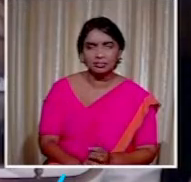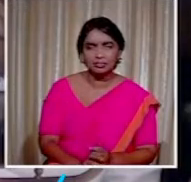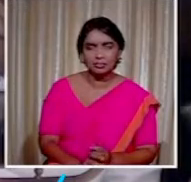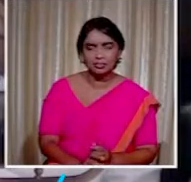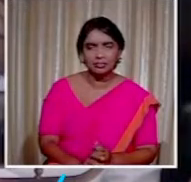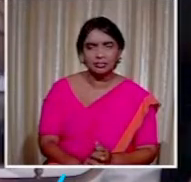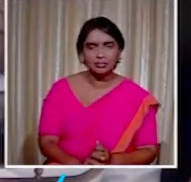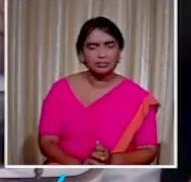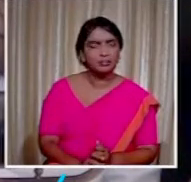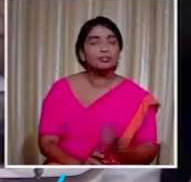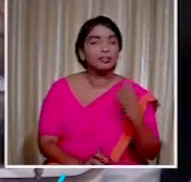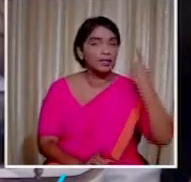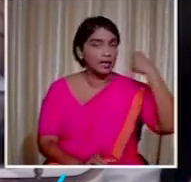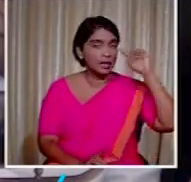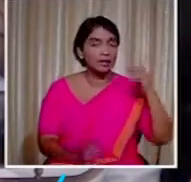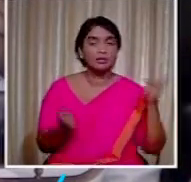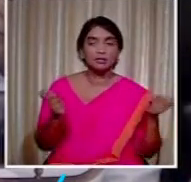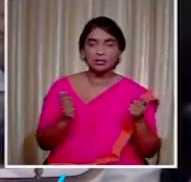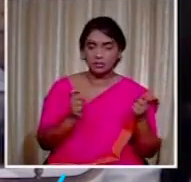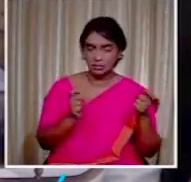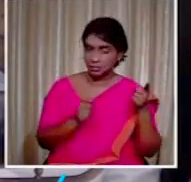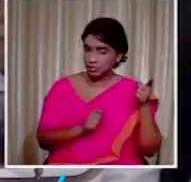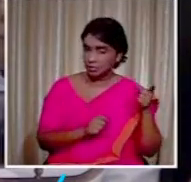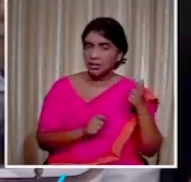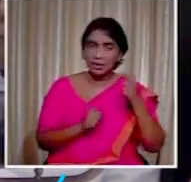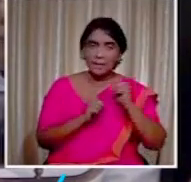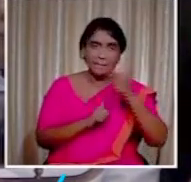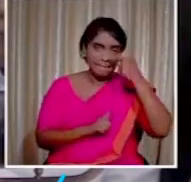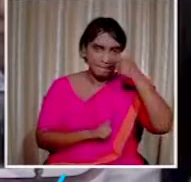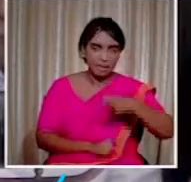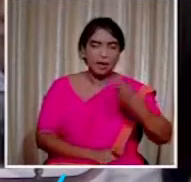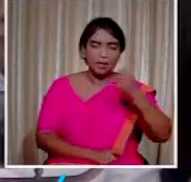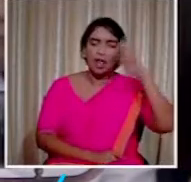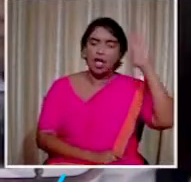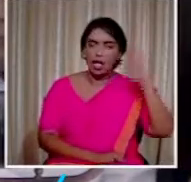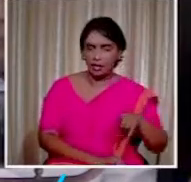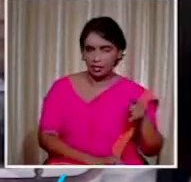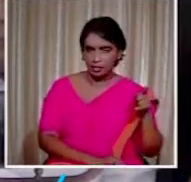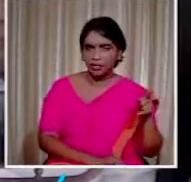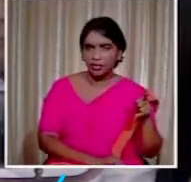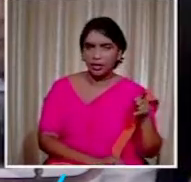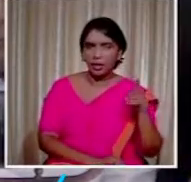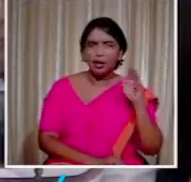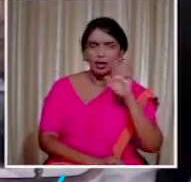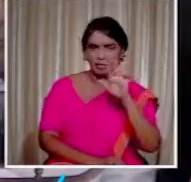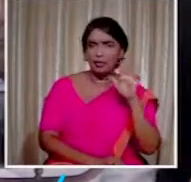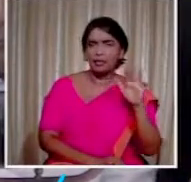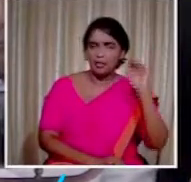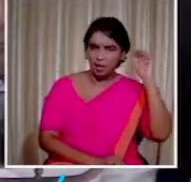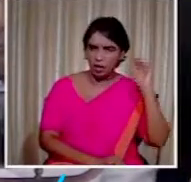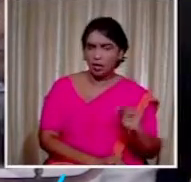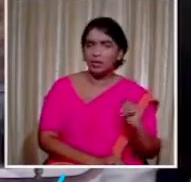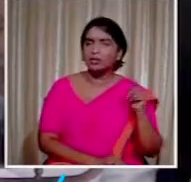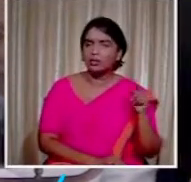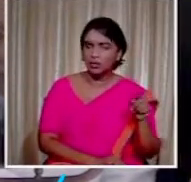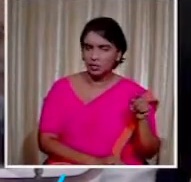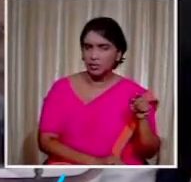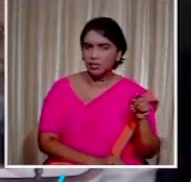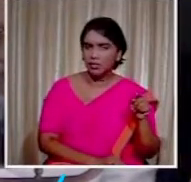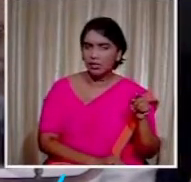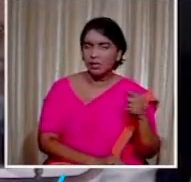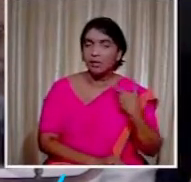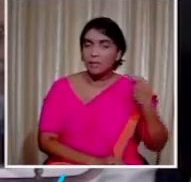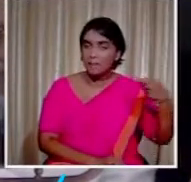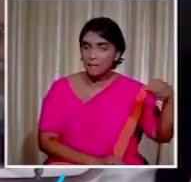ඊයේ වෙළඳ පොලේ පෙට්‍රල් මිල අඩු වුණා බැරල් එකට 99කට. ඒත් මෙතනදී අර